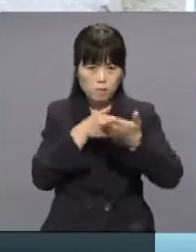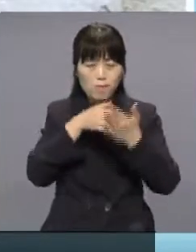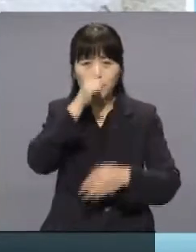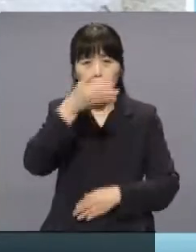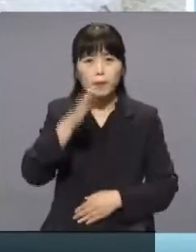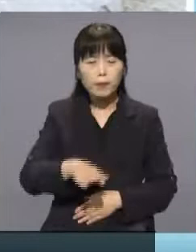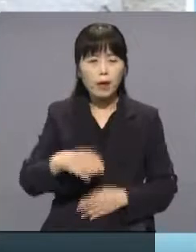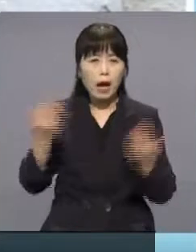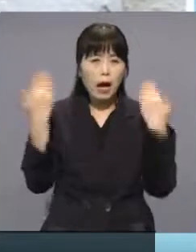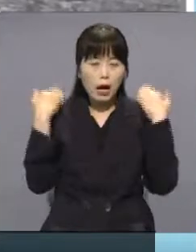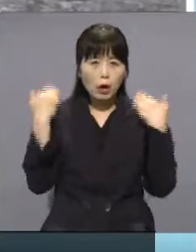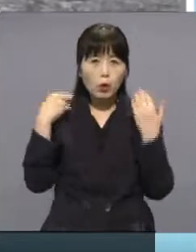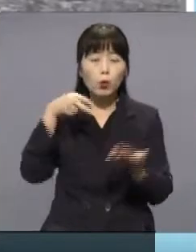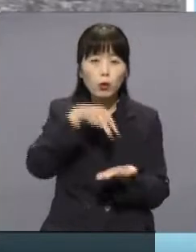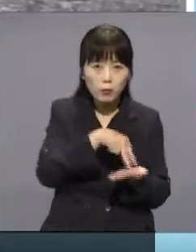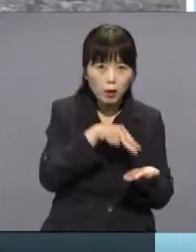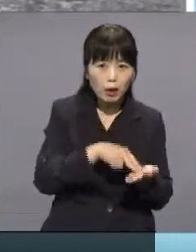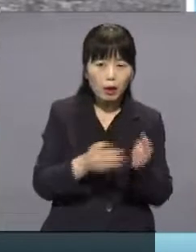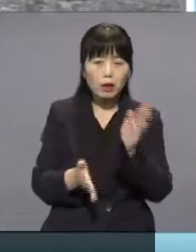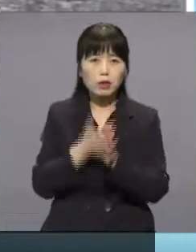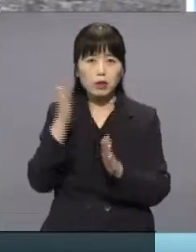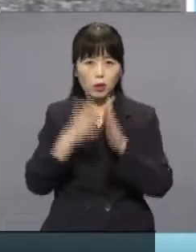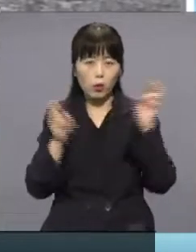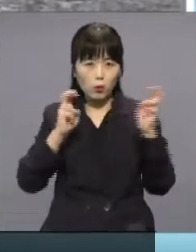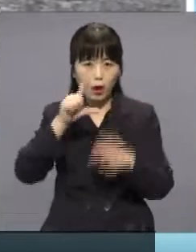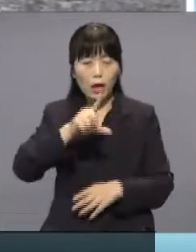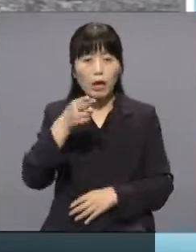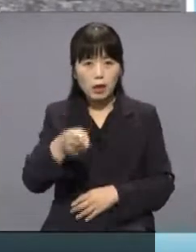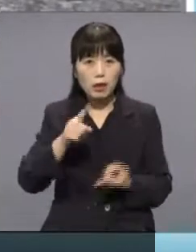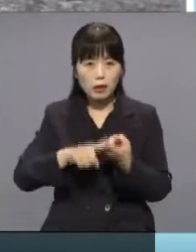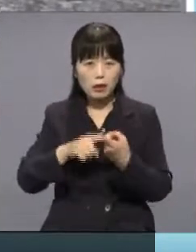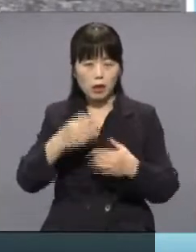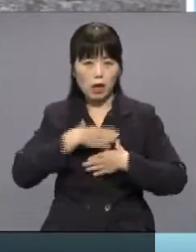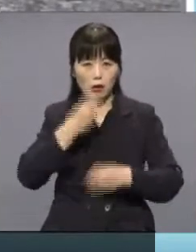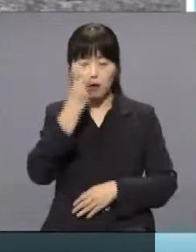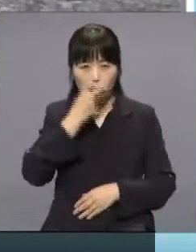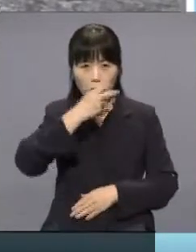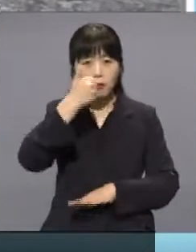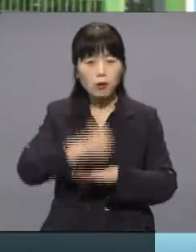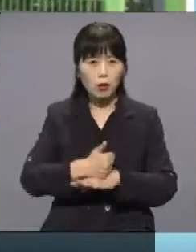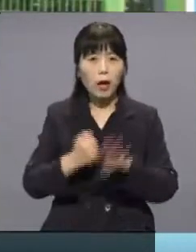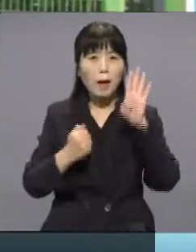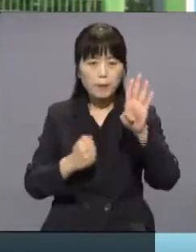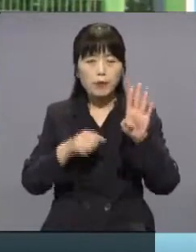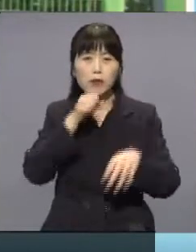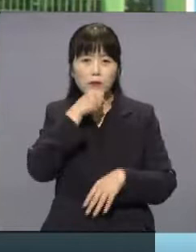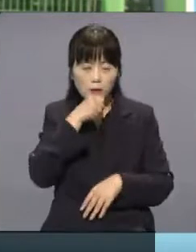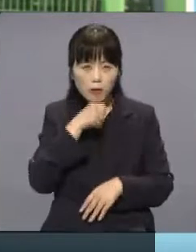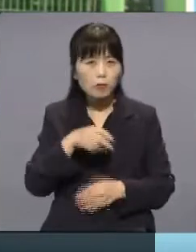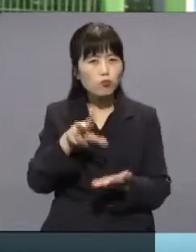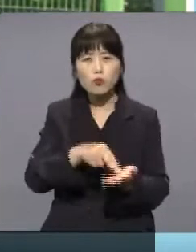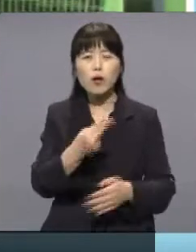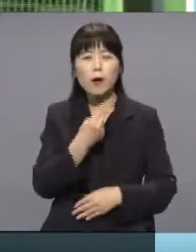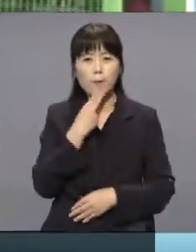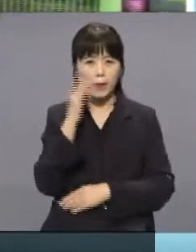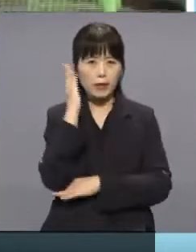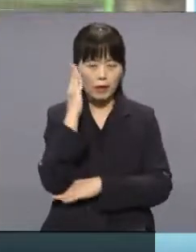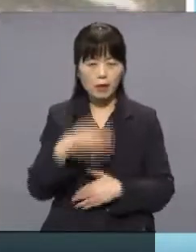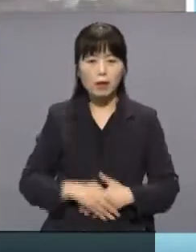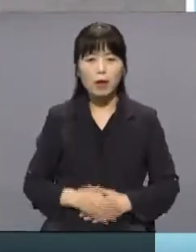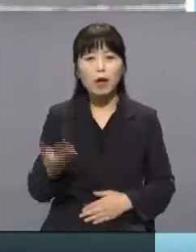하지만 학교 축과 시공사인 LH 측에서는 안전점검 결과 비등급으로 크게 문제 없다는 입장입니다